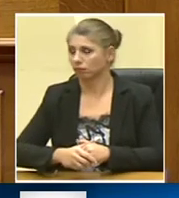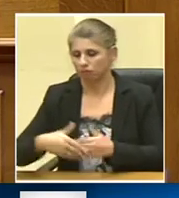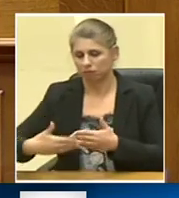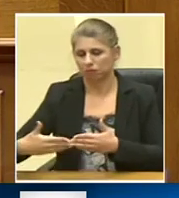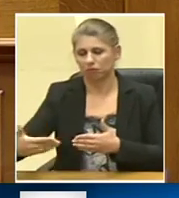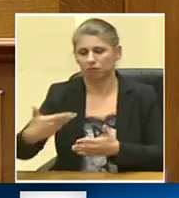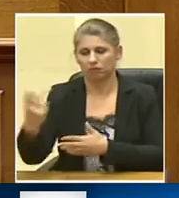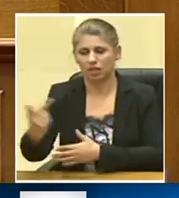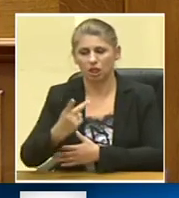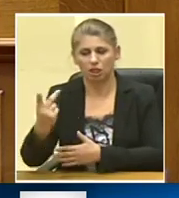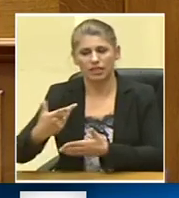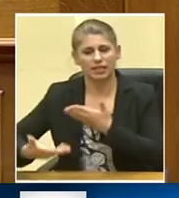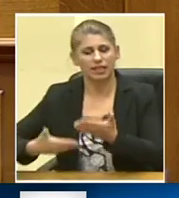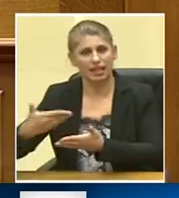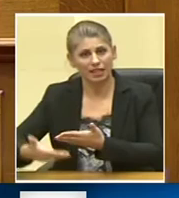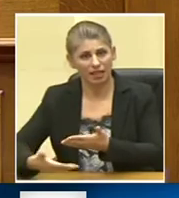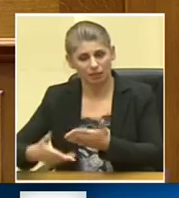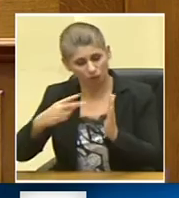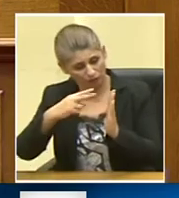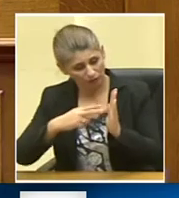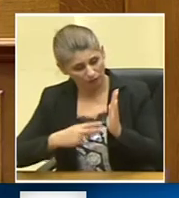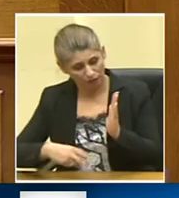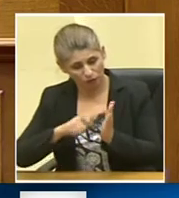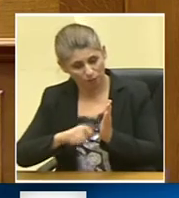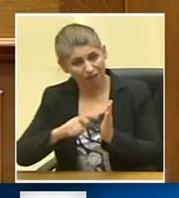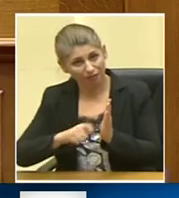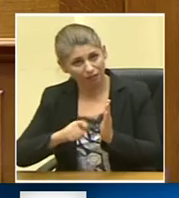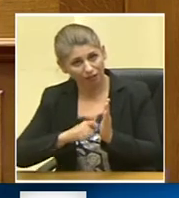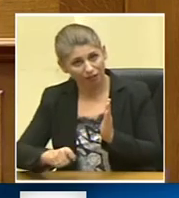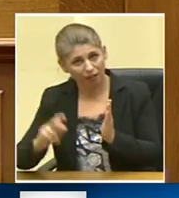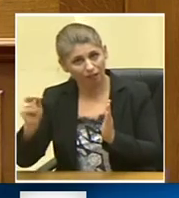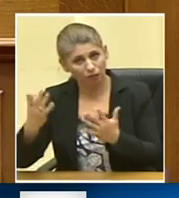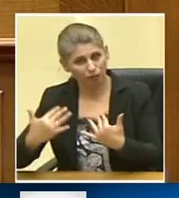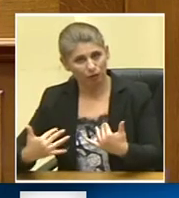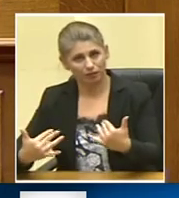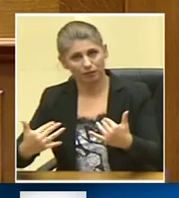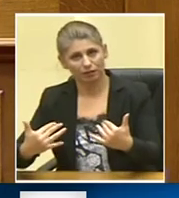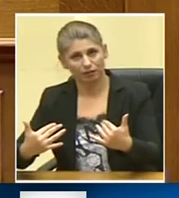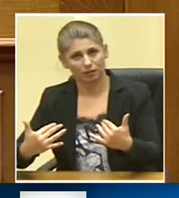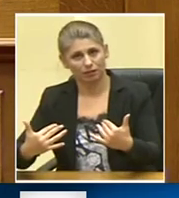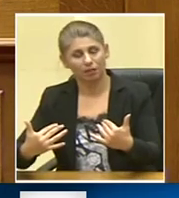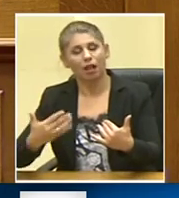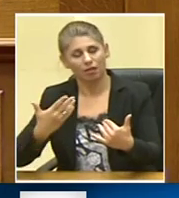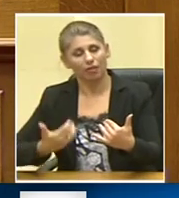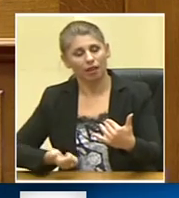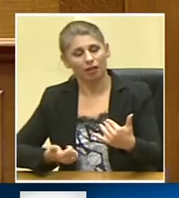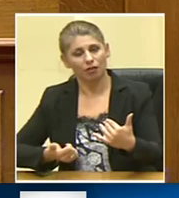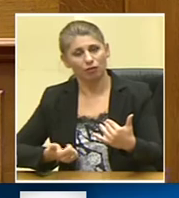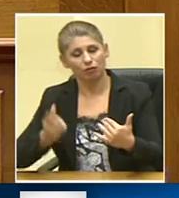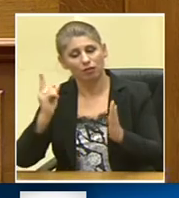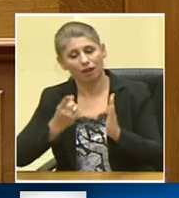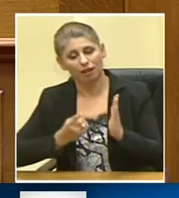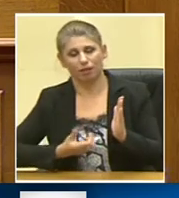οι επόμενες γενιές που θα διαβάζουν τα πρακτικά της Βουλής θα έχουν να μας